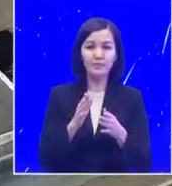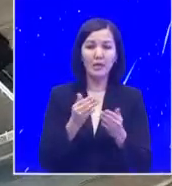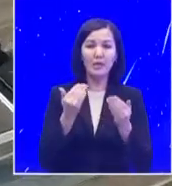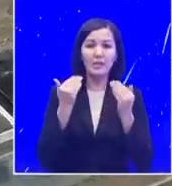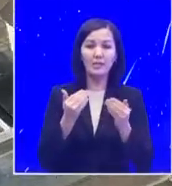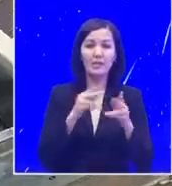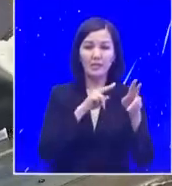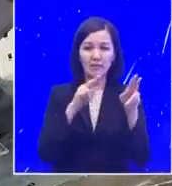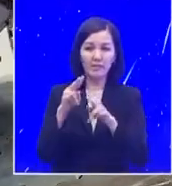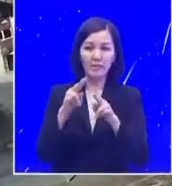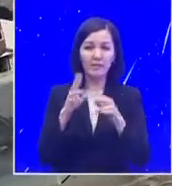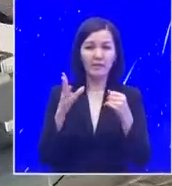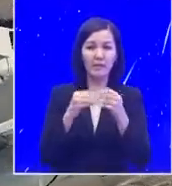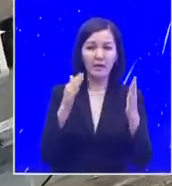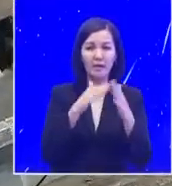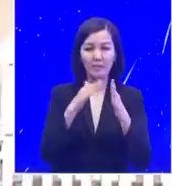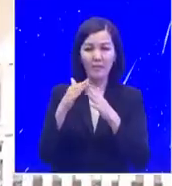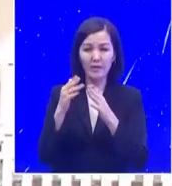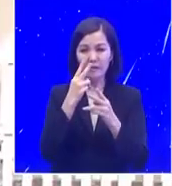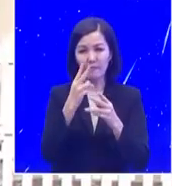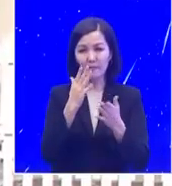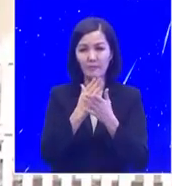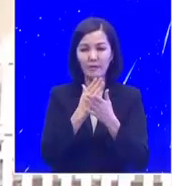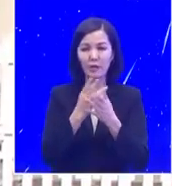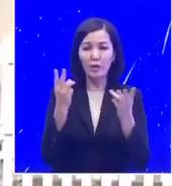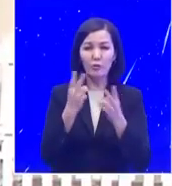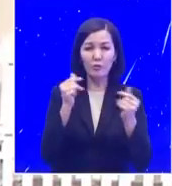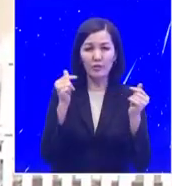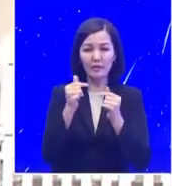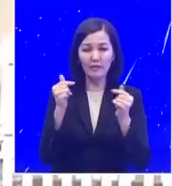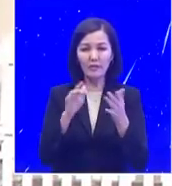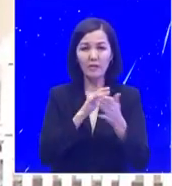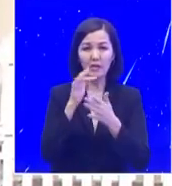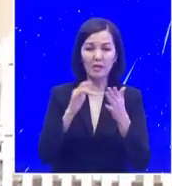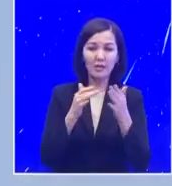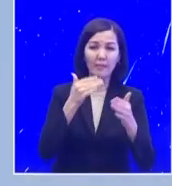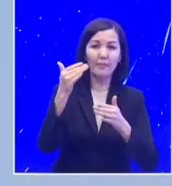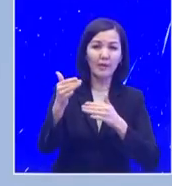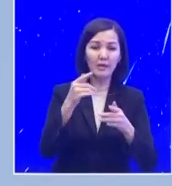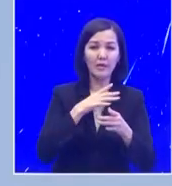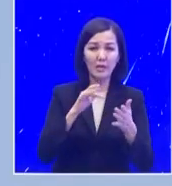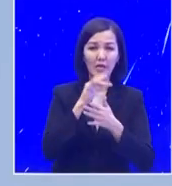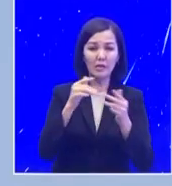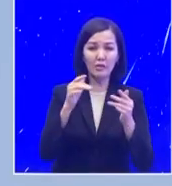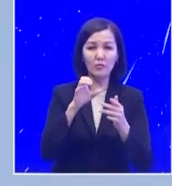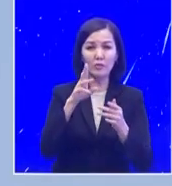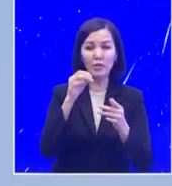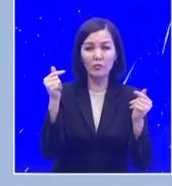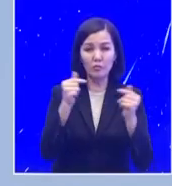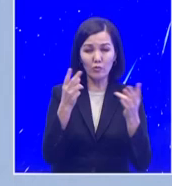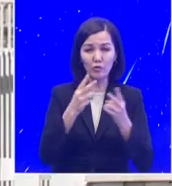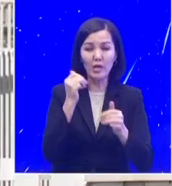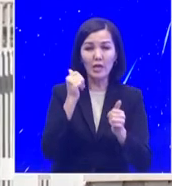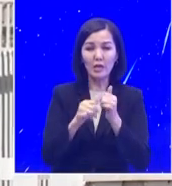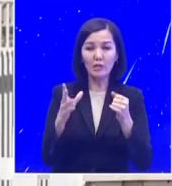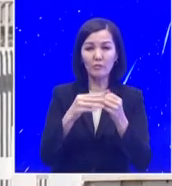ситуацию обследованных объектов, Амандык Баталов подчеркнул необходимость соответствия пригородных населенных пунктов городскому статусу. Так, в каждом